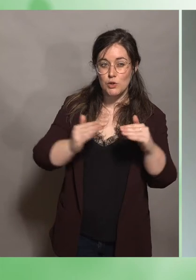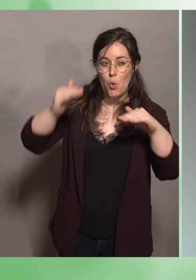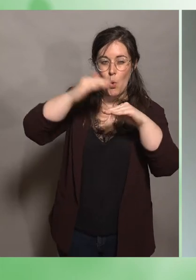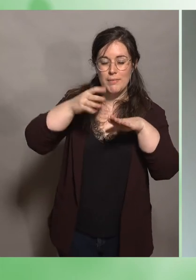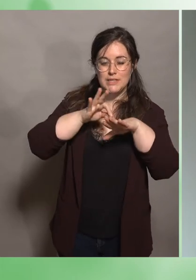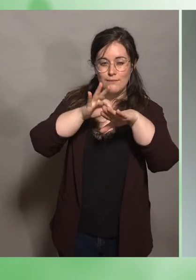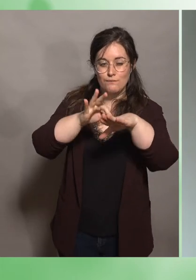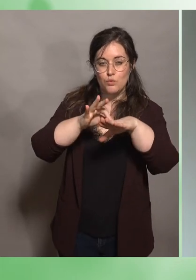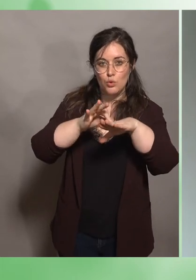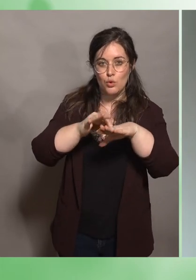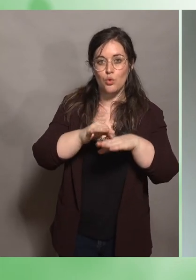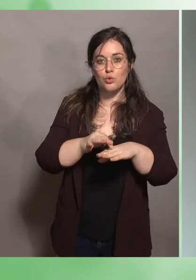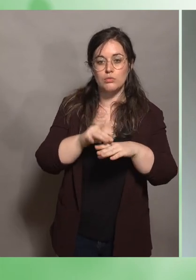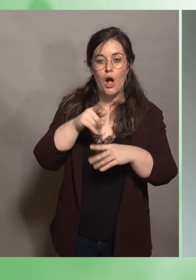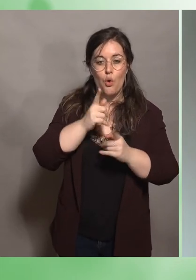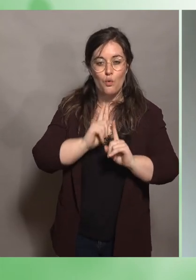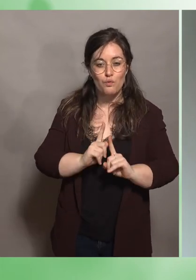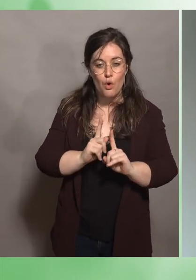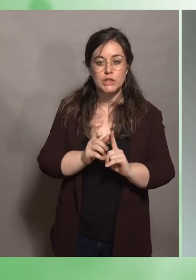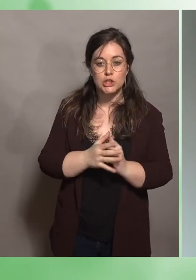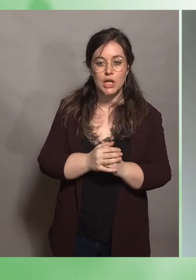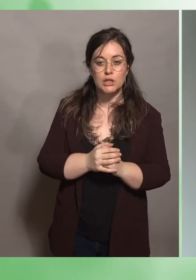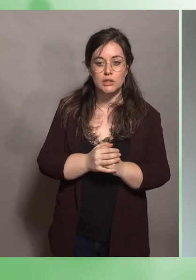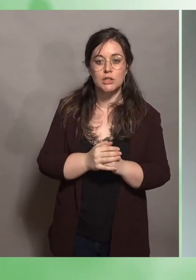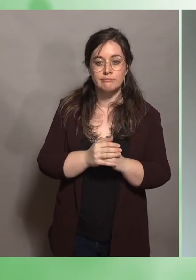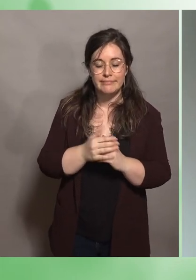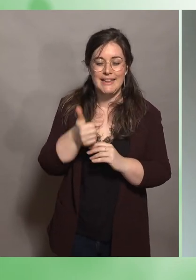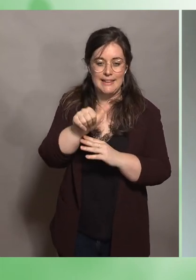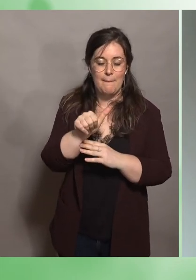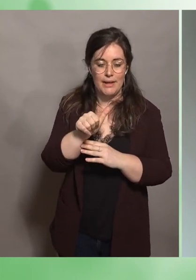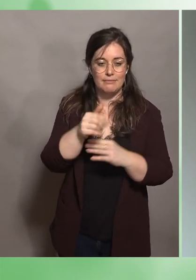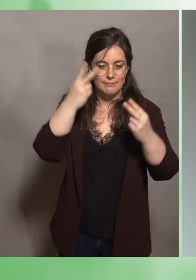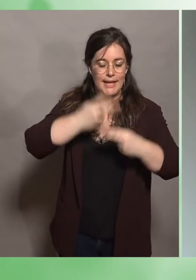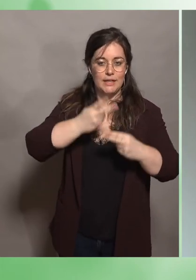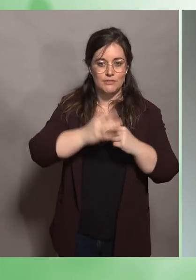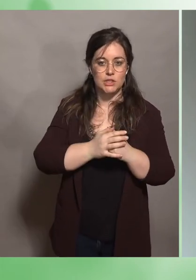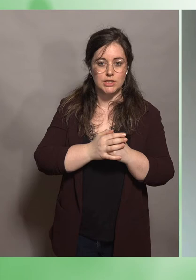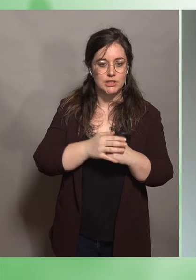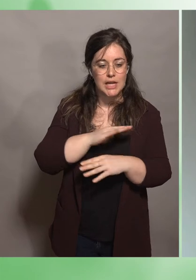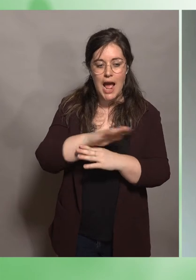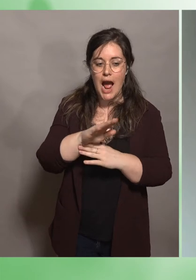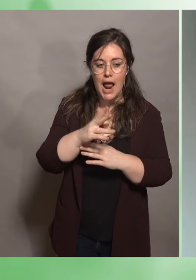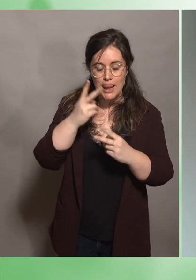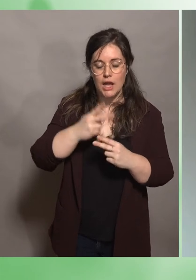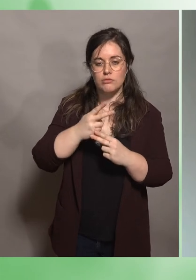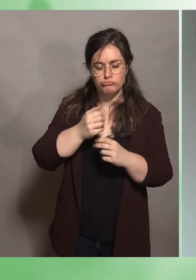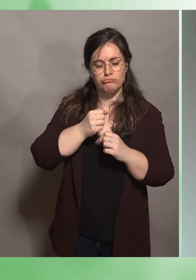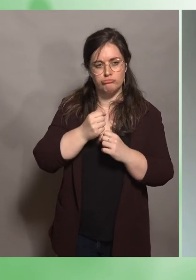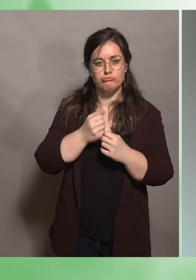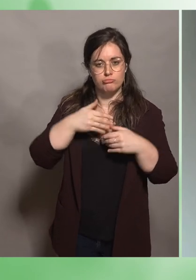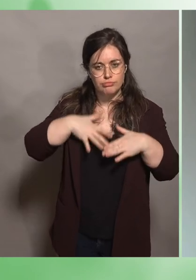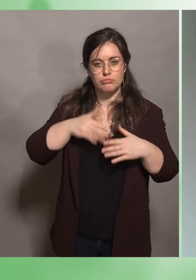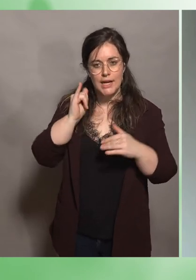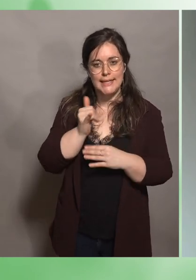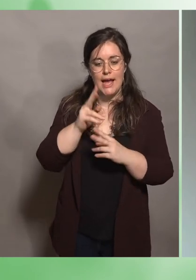Führung, Eigentümer, Vorstand, haben wir auch schon gehört, committed ist. Also hier muss totale Überzeugung sein, dieses Thema